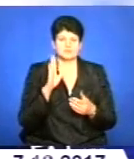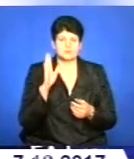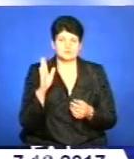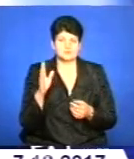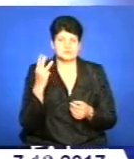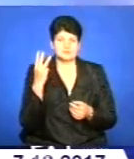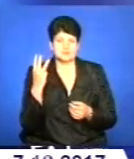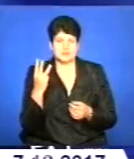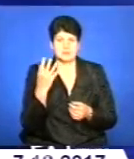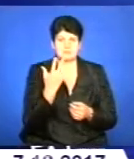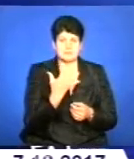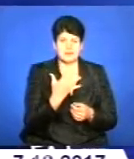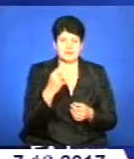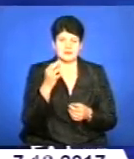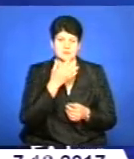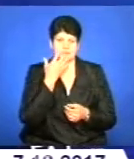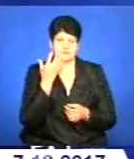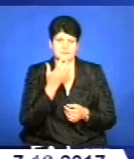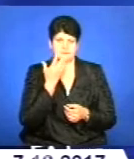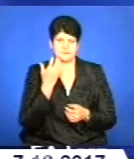покажуть 3-5 градусів тепла.